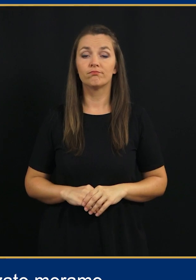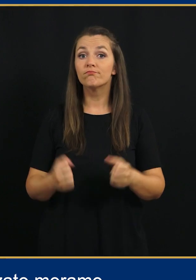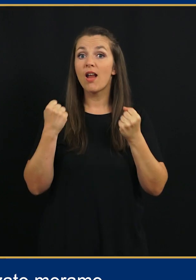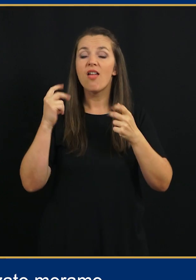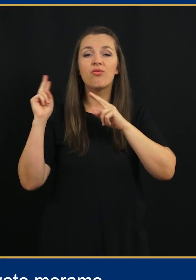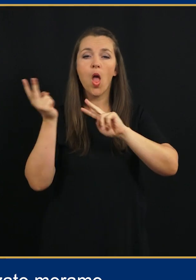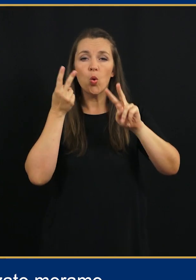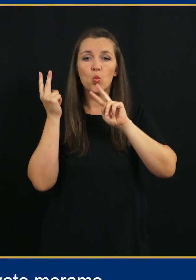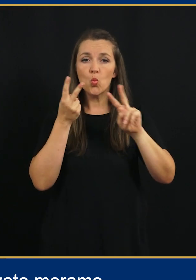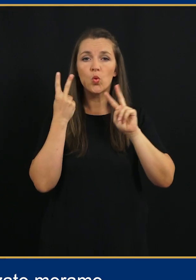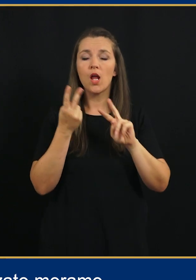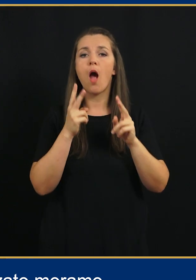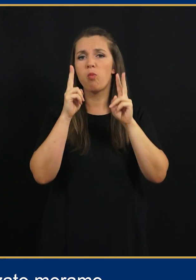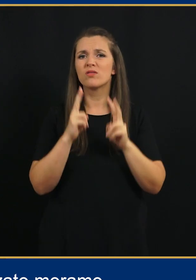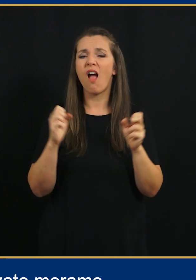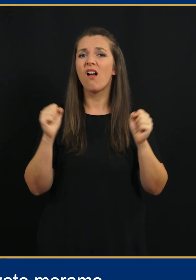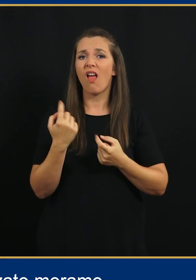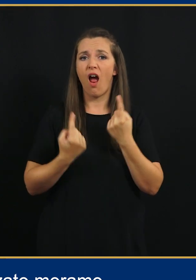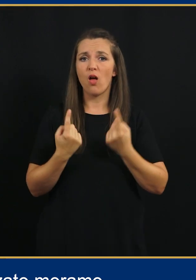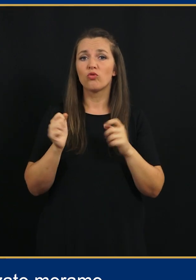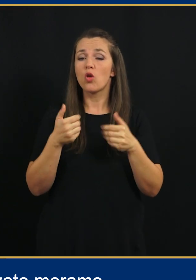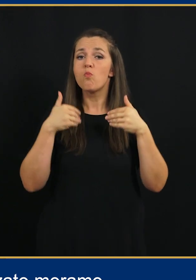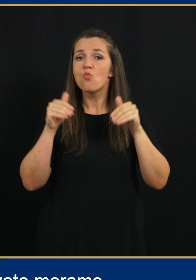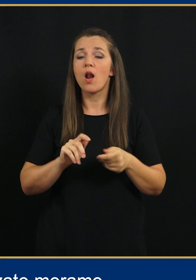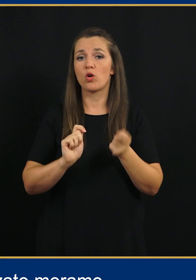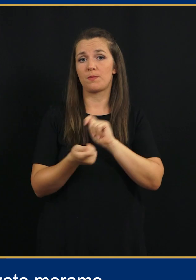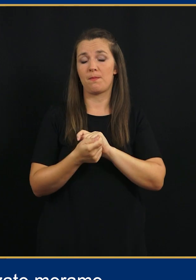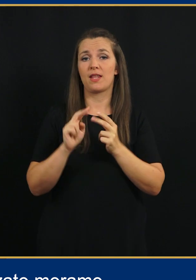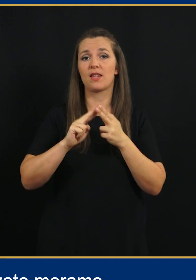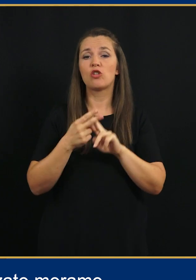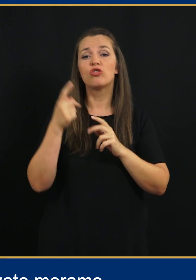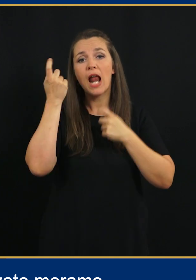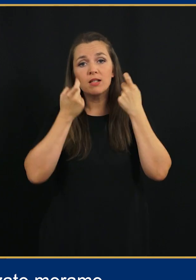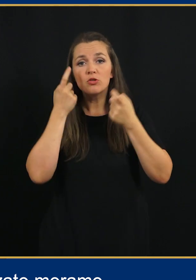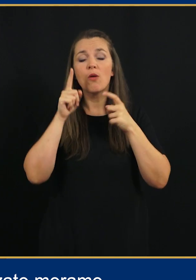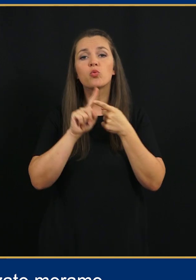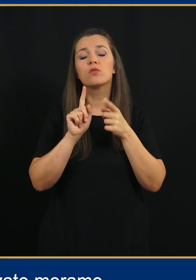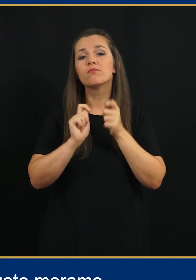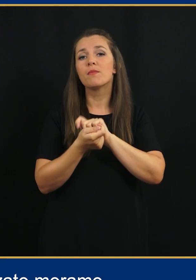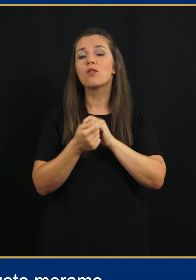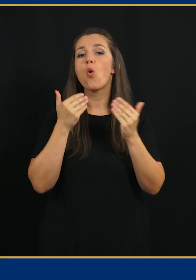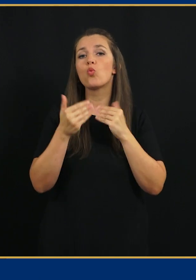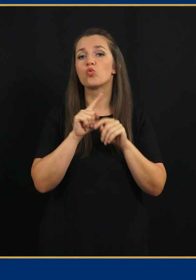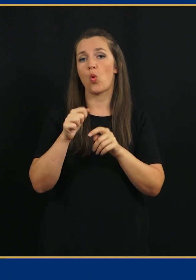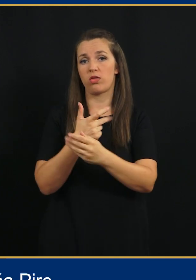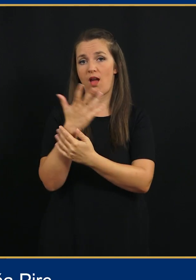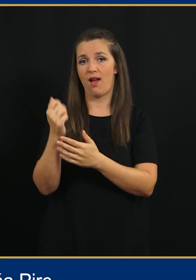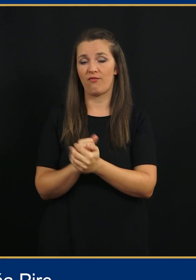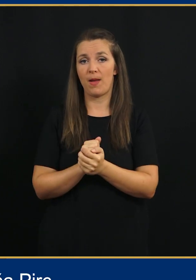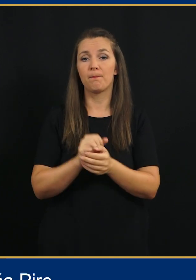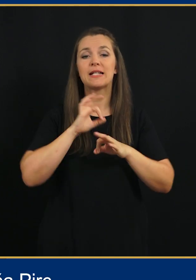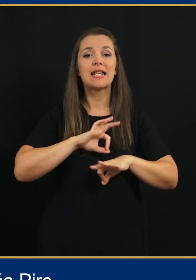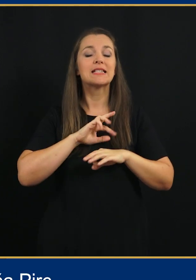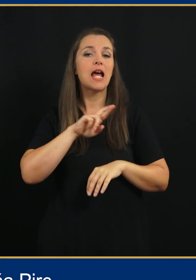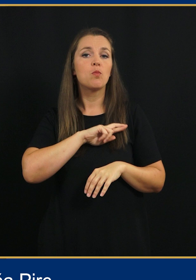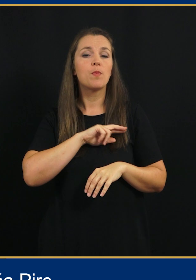Silovite neurja postajajo realnost, zato moramo spremeniti način razmišljanja in odnos do narave. Predsednica